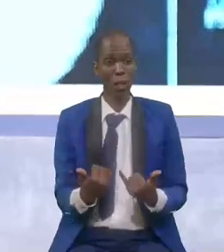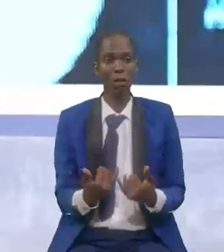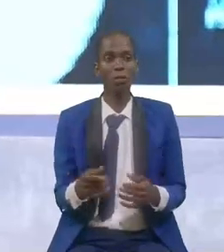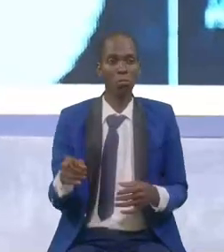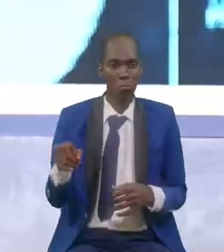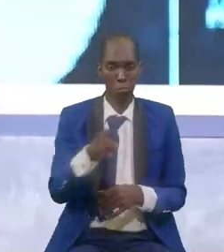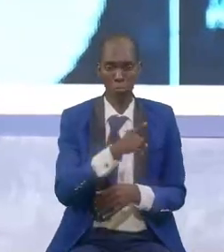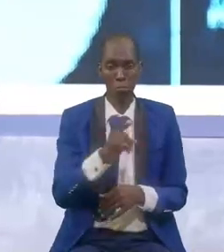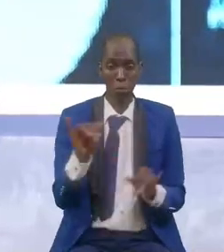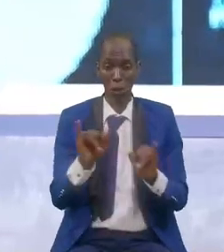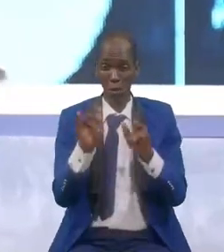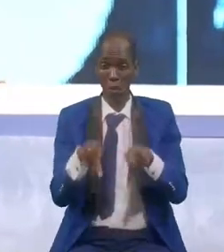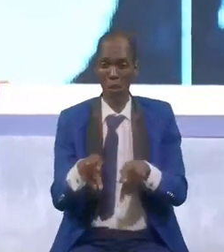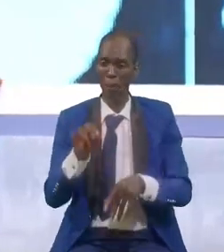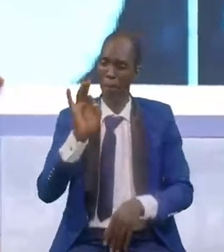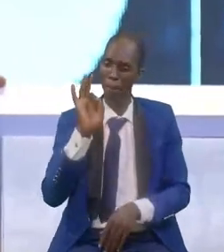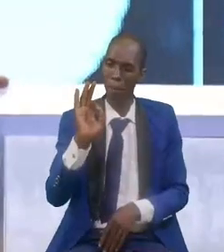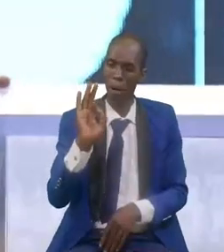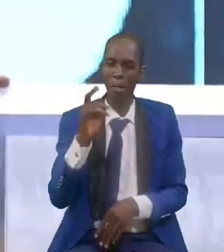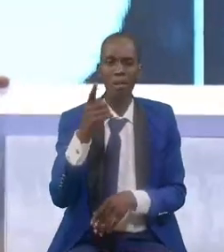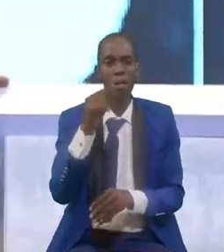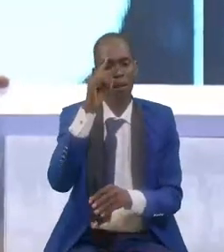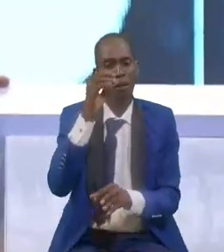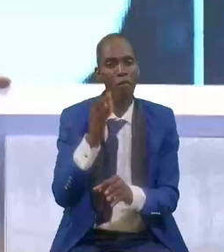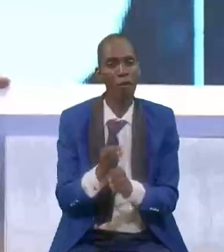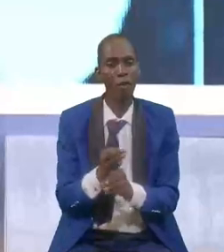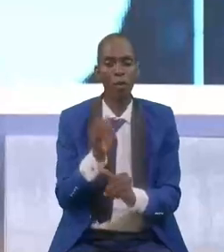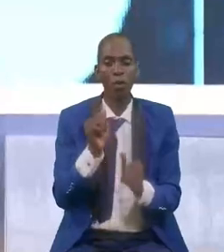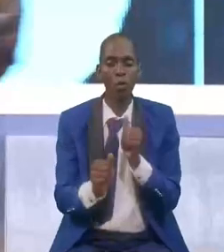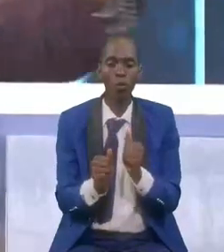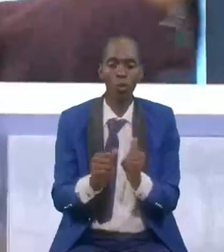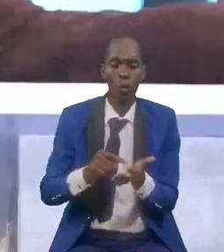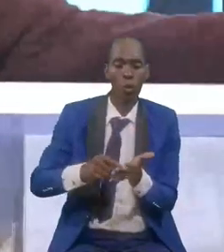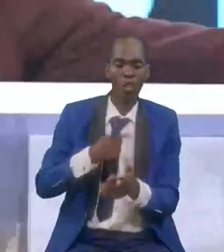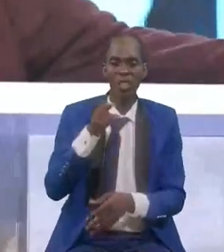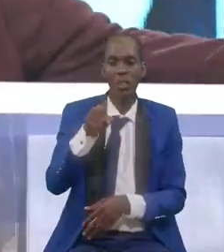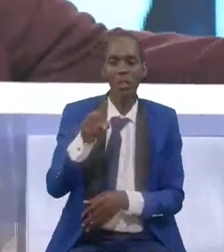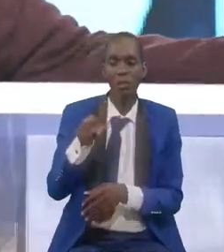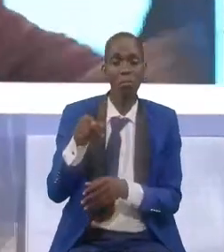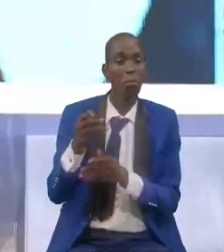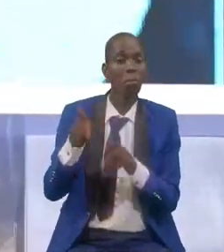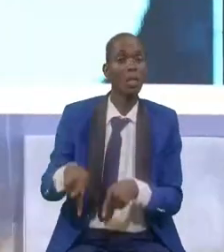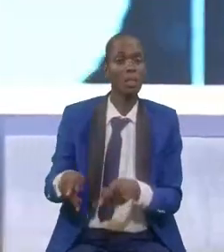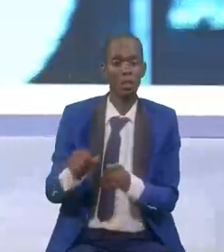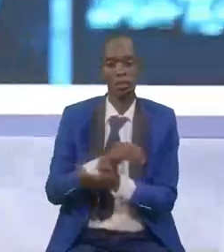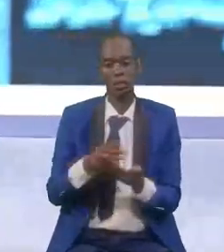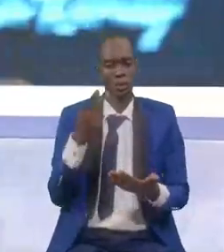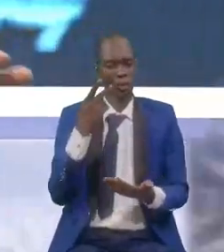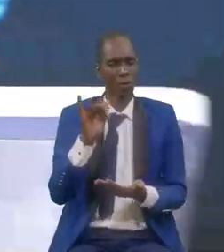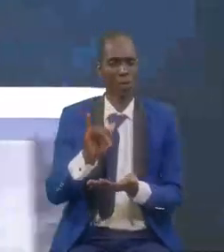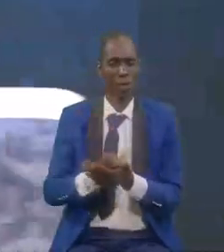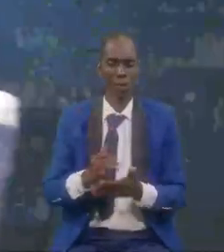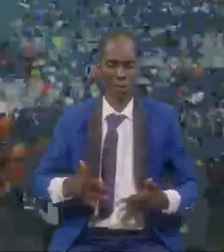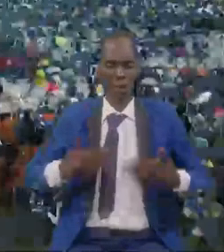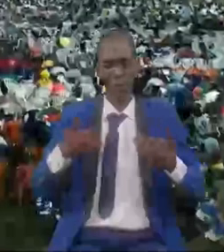annonce maintenant la foi qu'il s'efforçait de détruire. La vie avait totalement